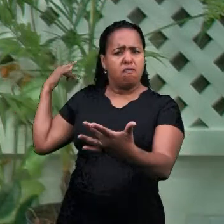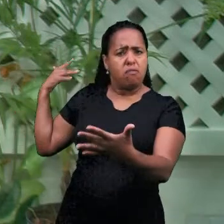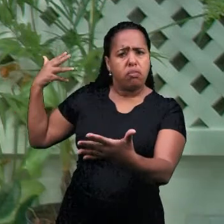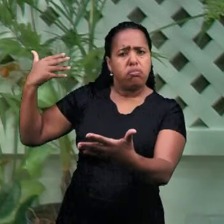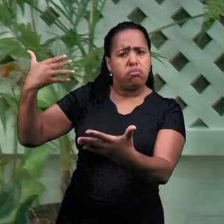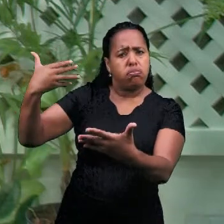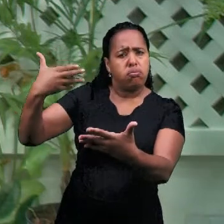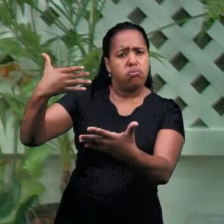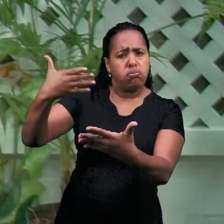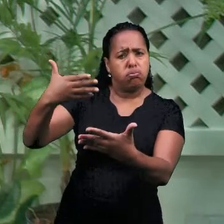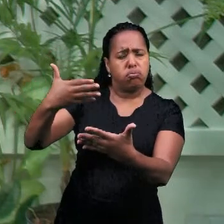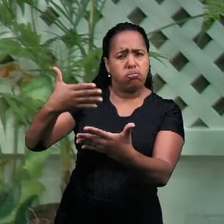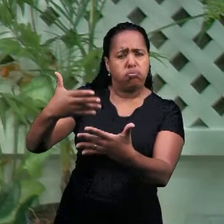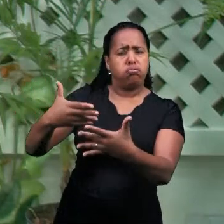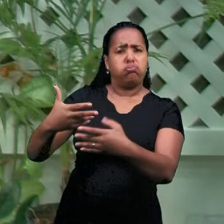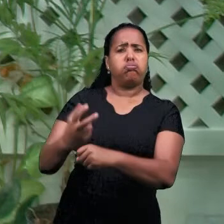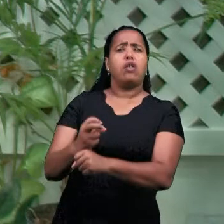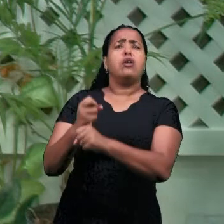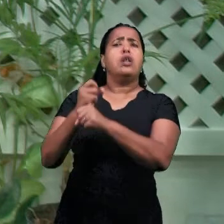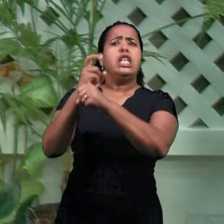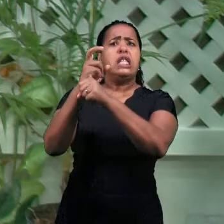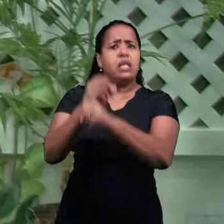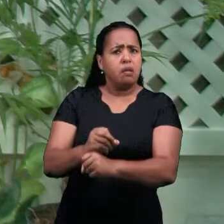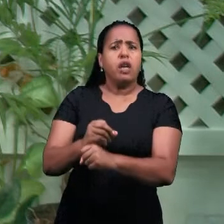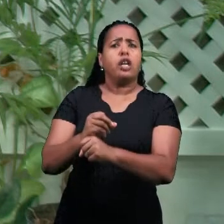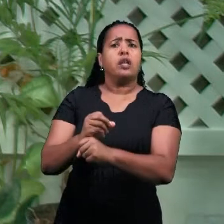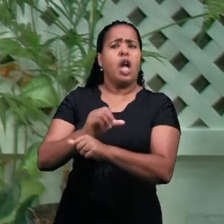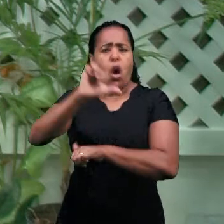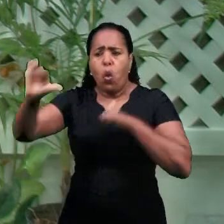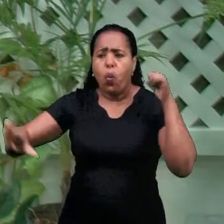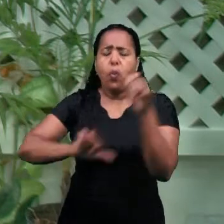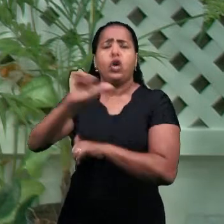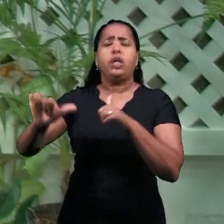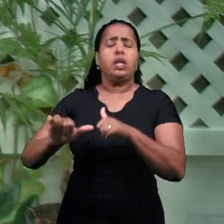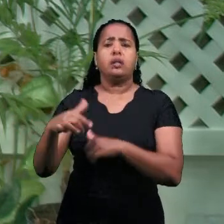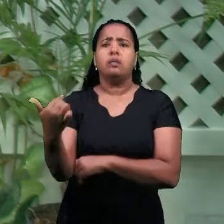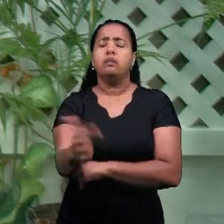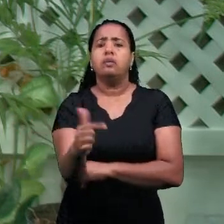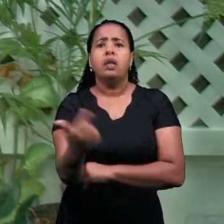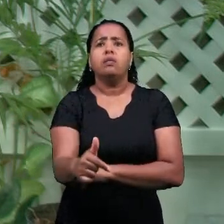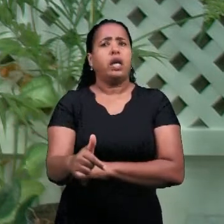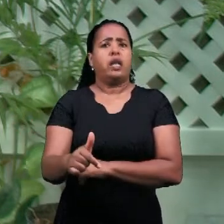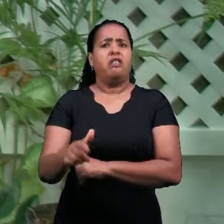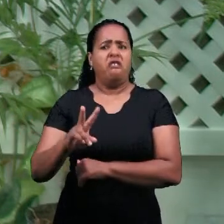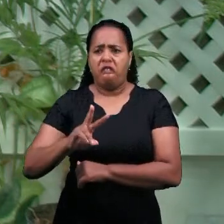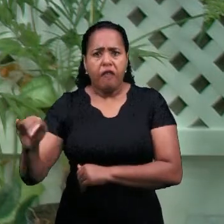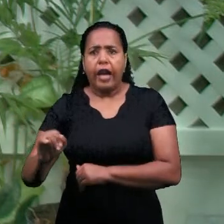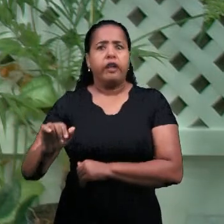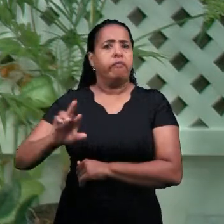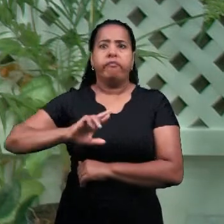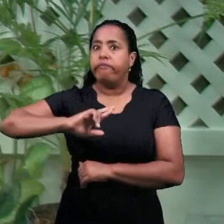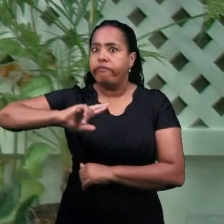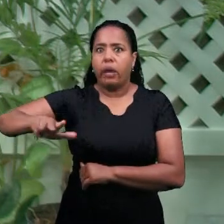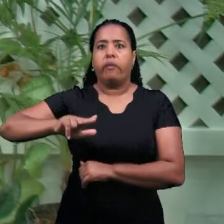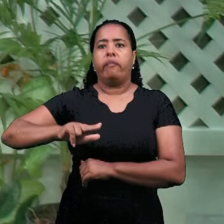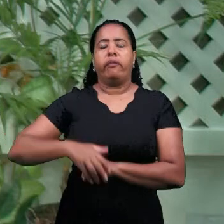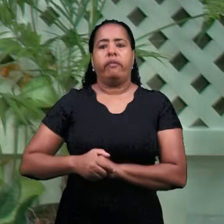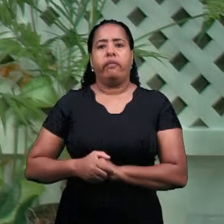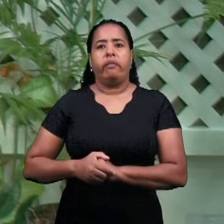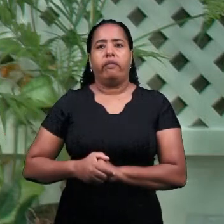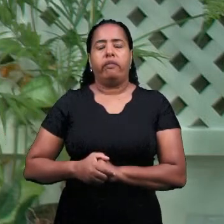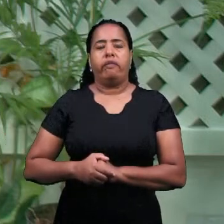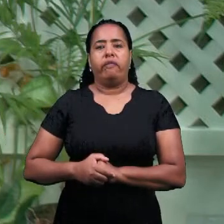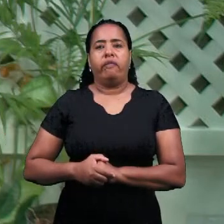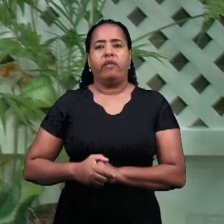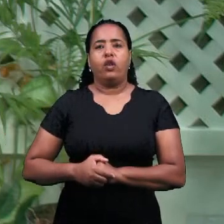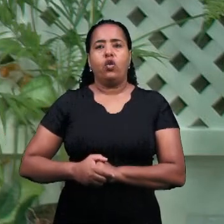de 50 ans, 60 ans, n'a pas changé, ne va pas changer. Donc, de prophétie, il, il se